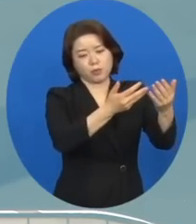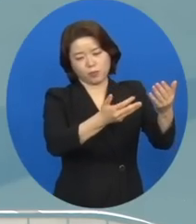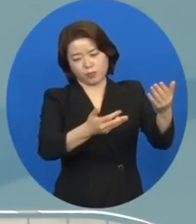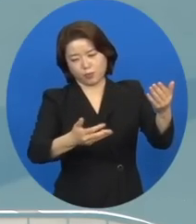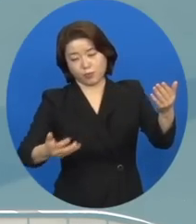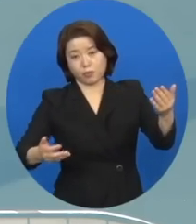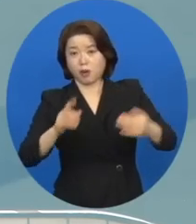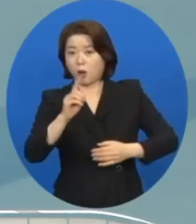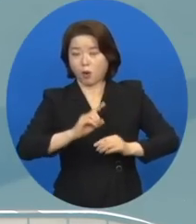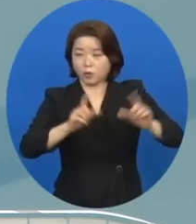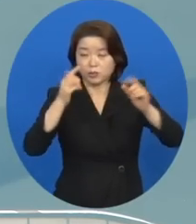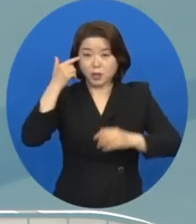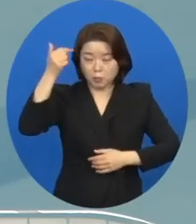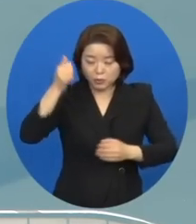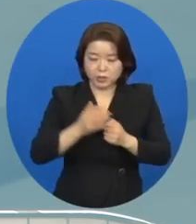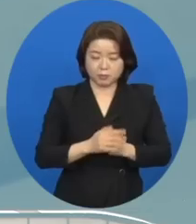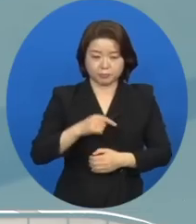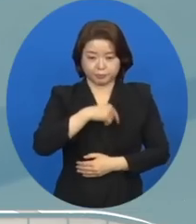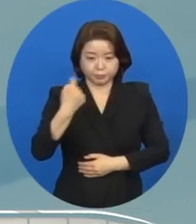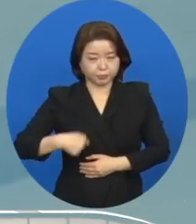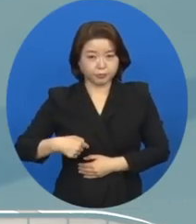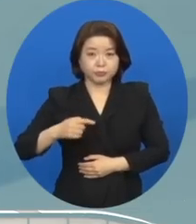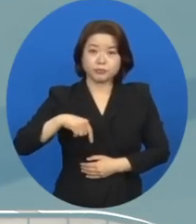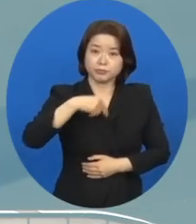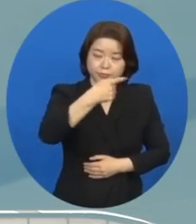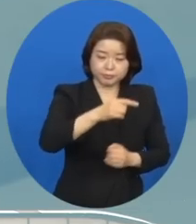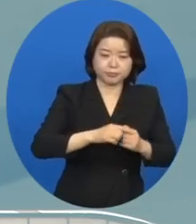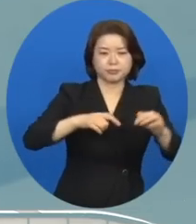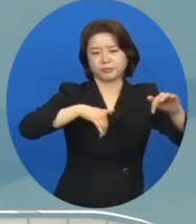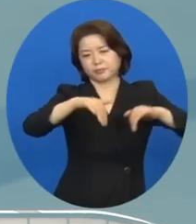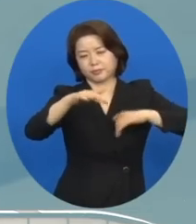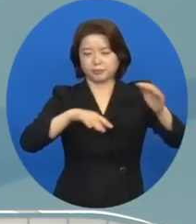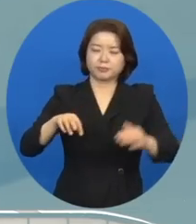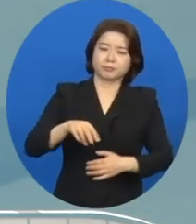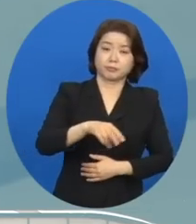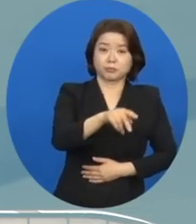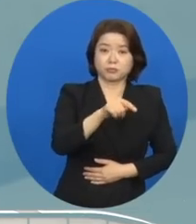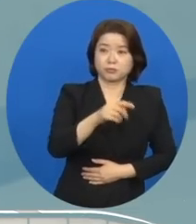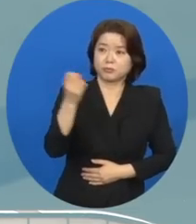어느 날 목사님이 중국에 다시 그 어느 거리에 다시 또 그걸 가요. 또 거기를